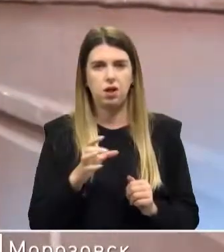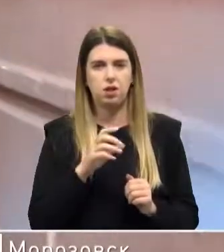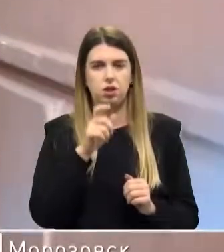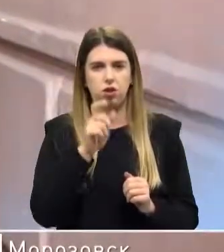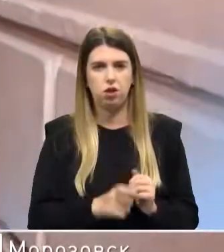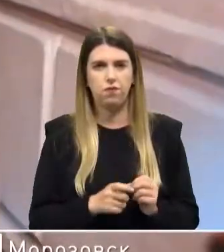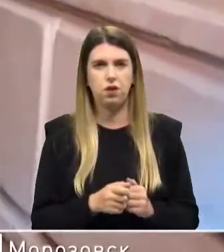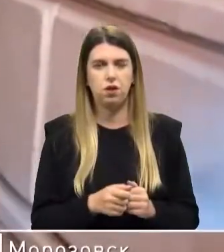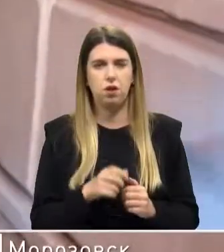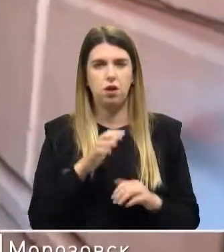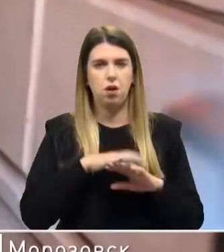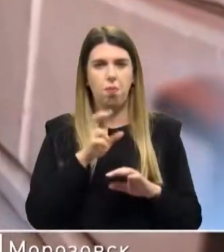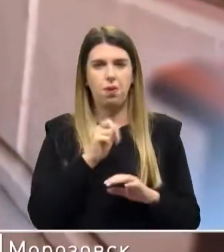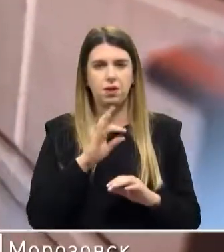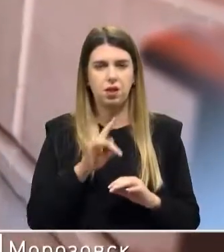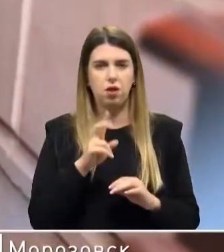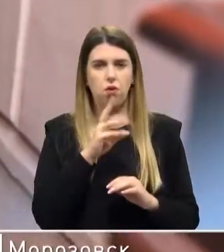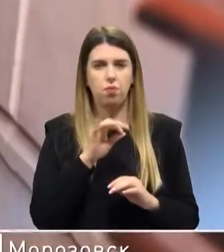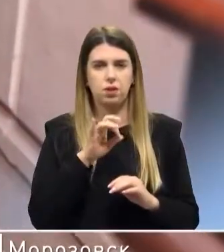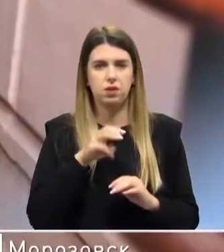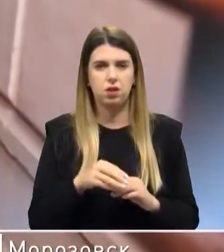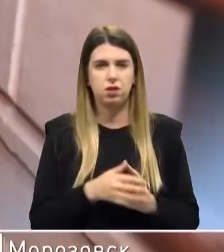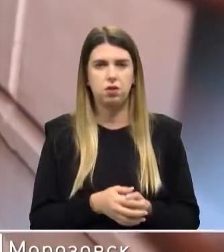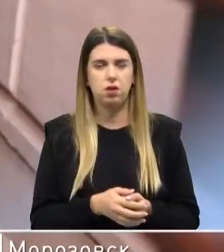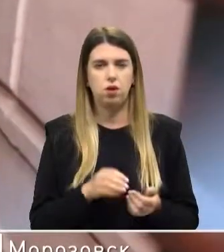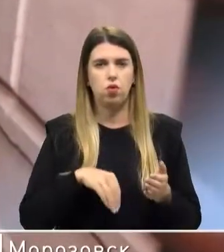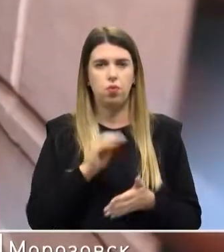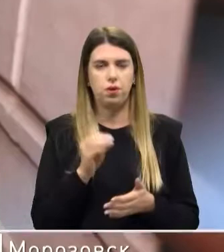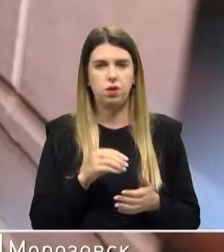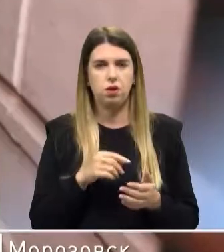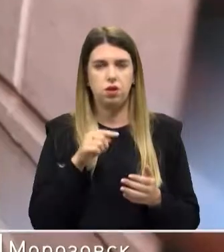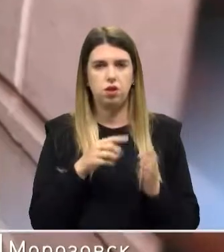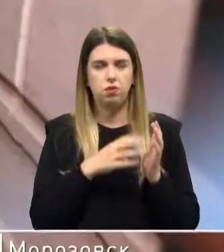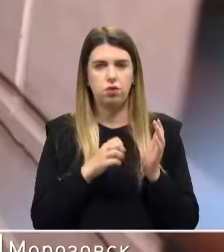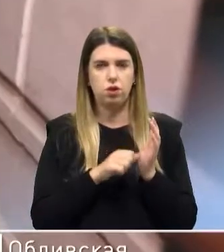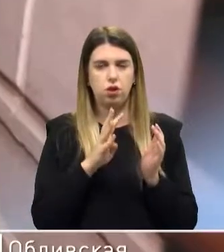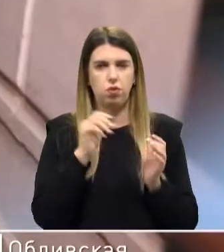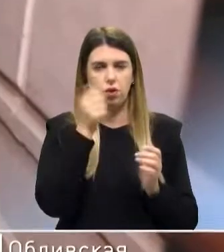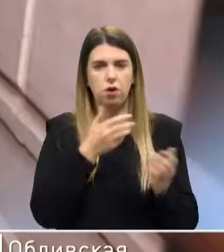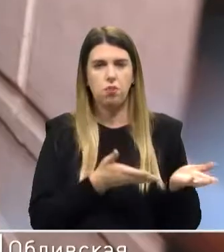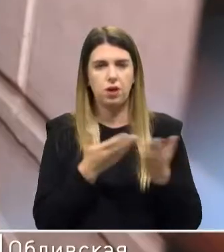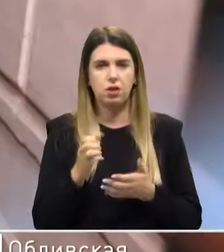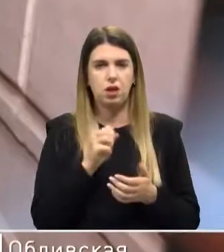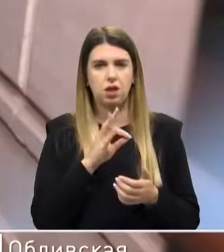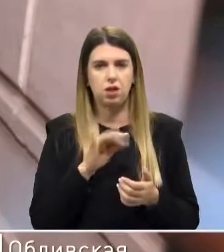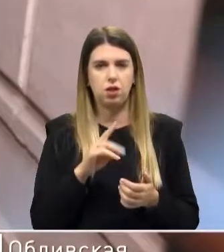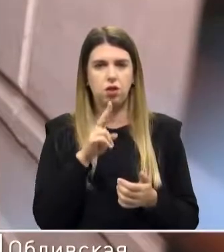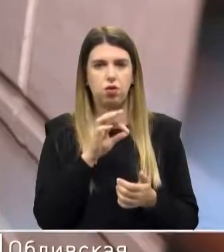человек, банкир и коммерсант. Он купил участок в 1894 году, пригласил